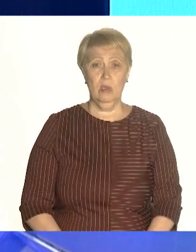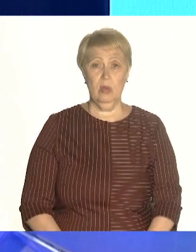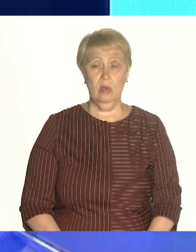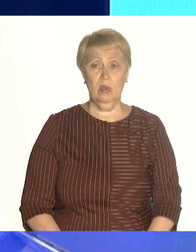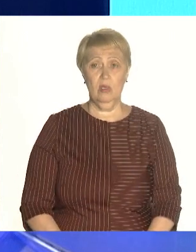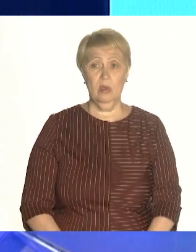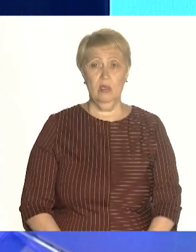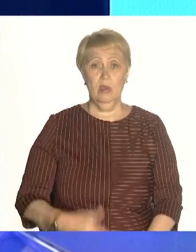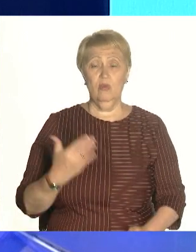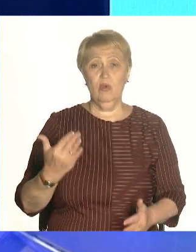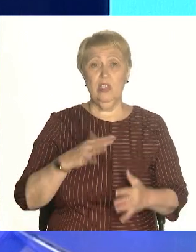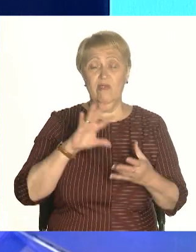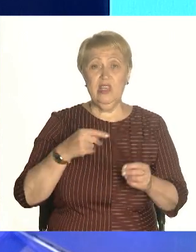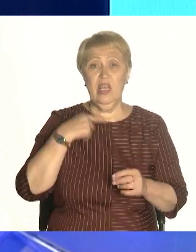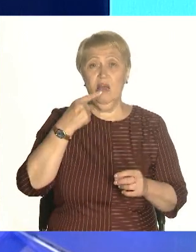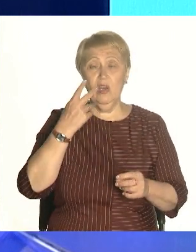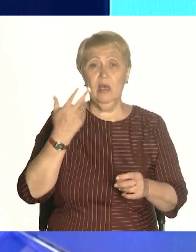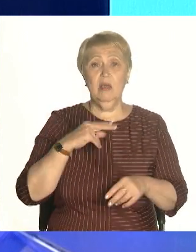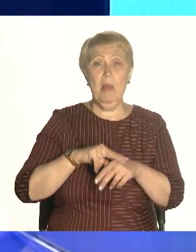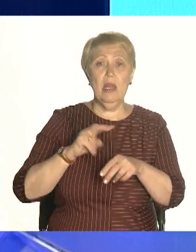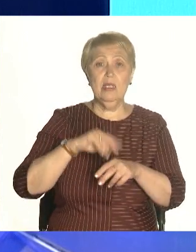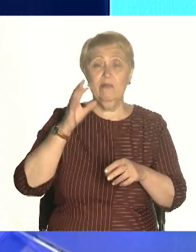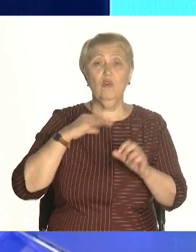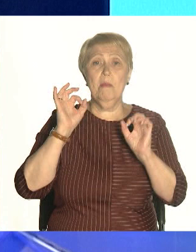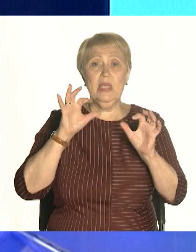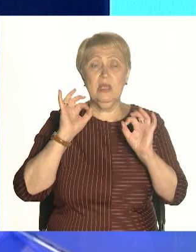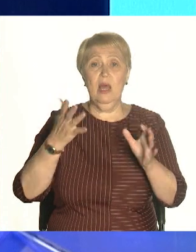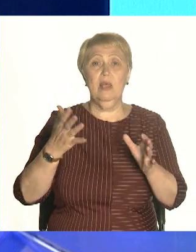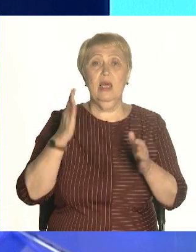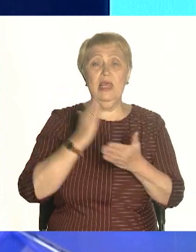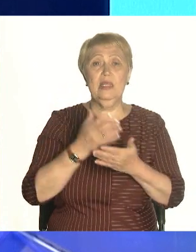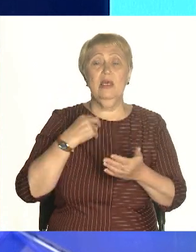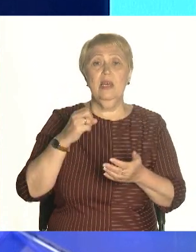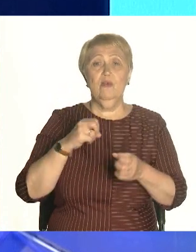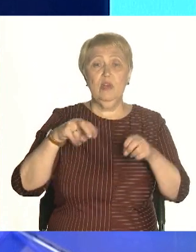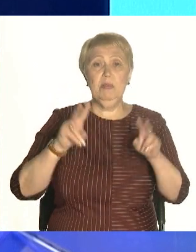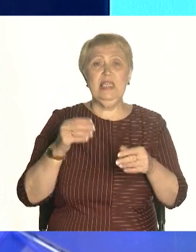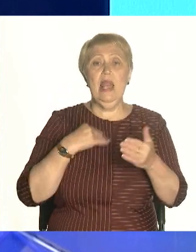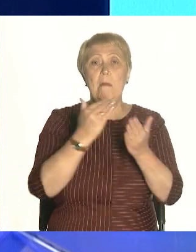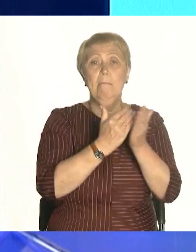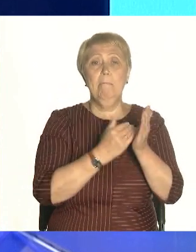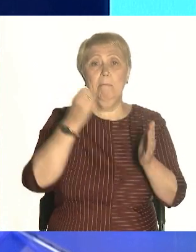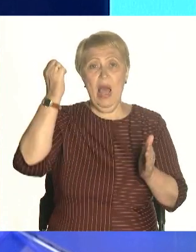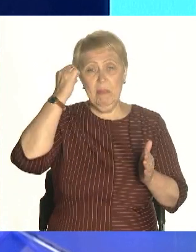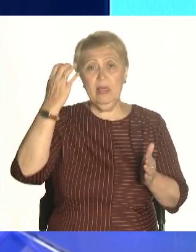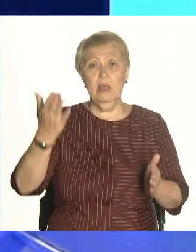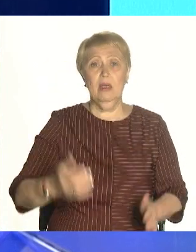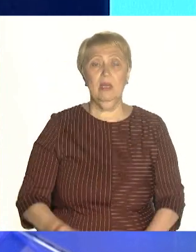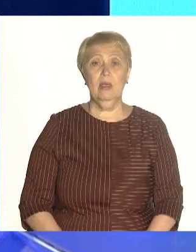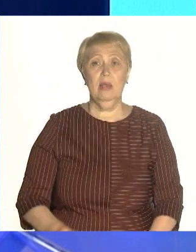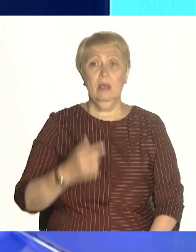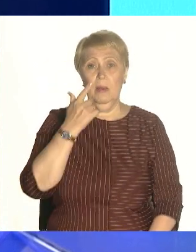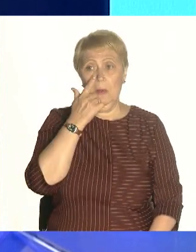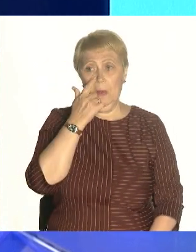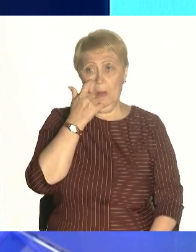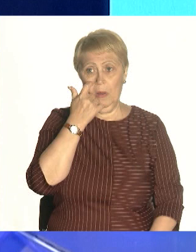полиция разъясняет, и памятки раздает, мы регулярно выступаем с разъяснениями. Но вместе с тем еще, видимо, все-таки не до всех мы достучались.